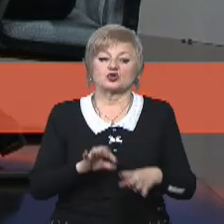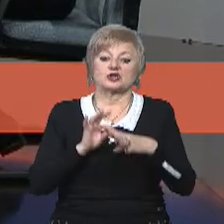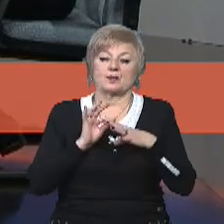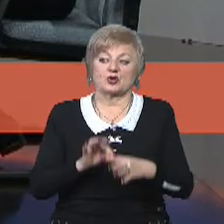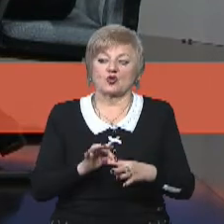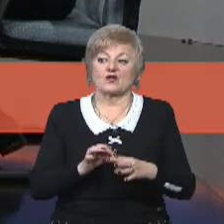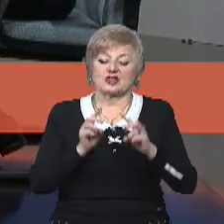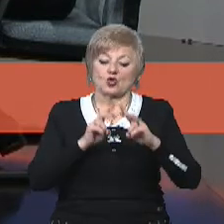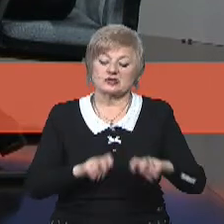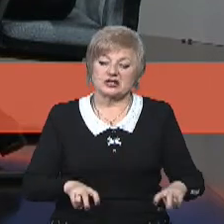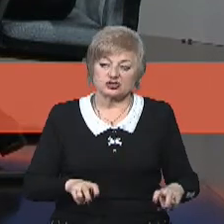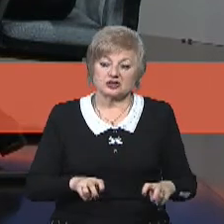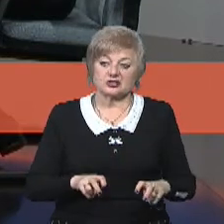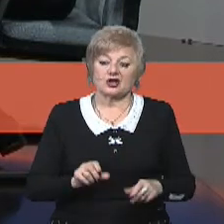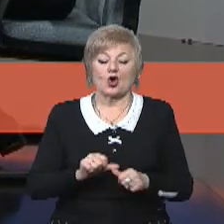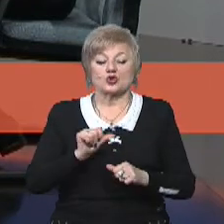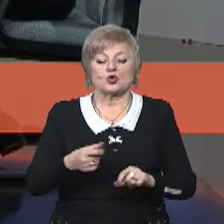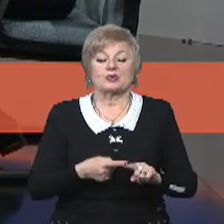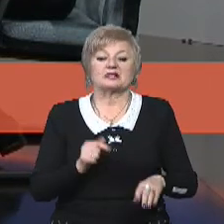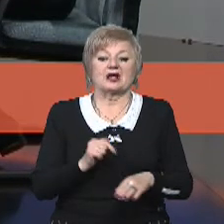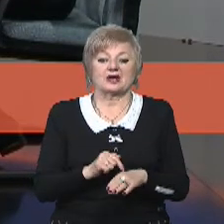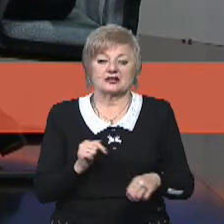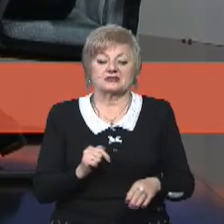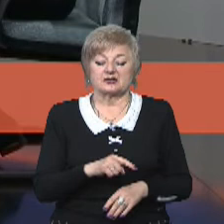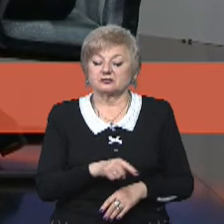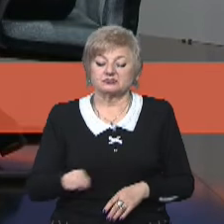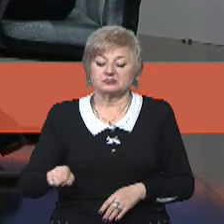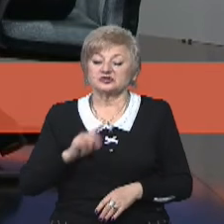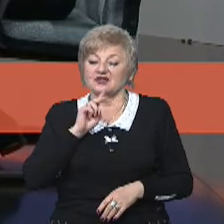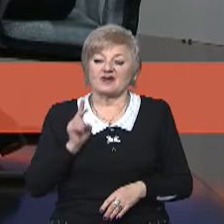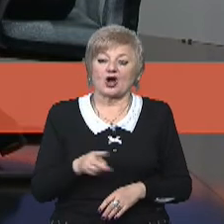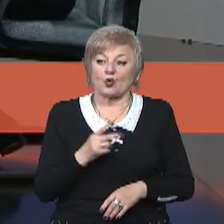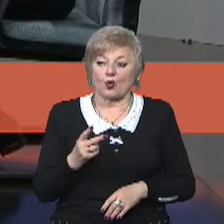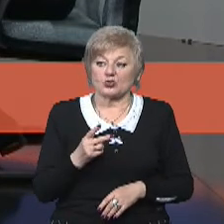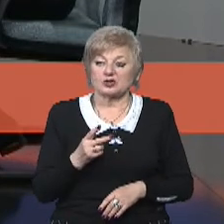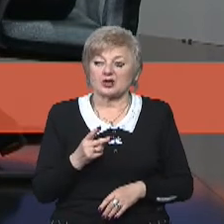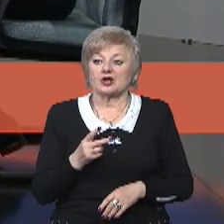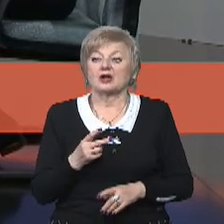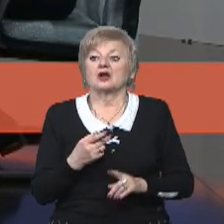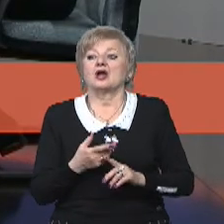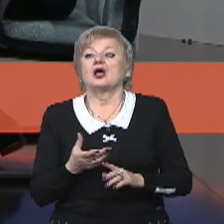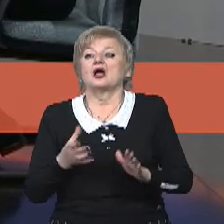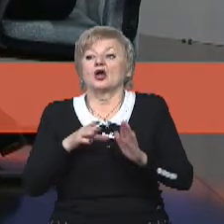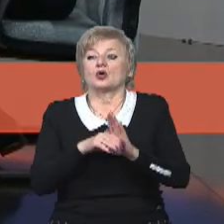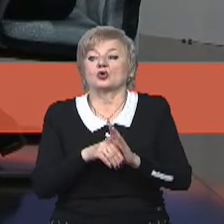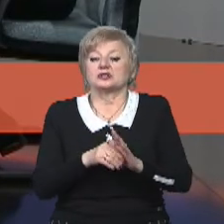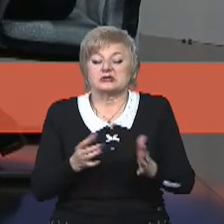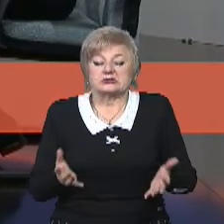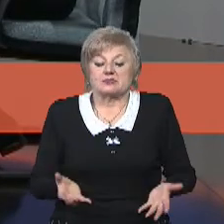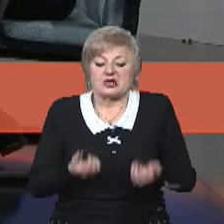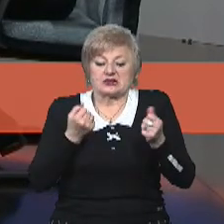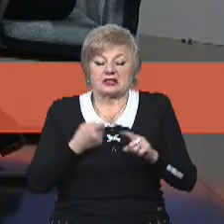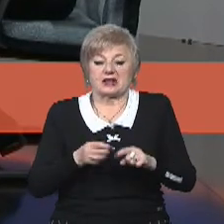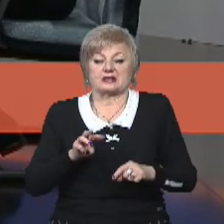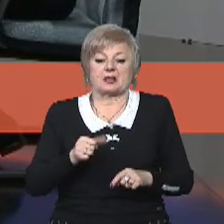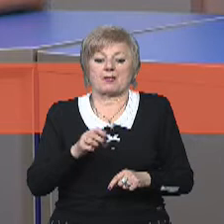проводити дослідження. Особливо це стосується останніх 2 років, коли підключилась компанія зарятування Мамай-гори. Ну, про